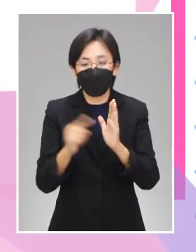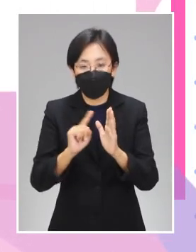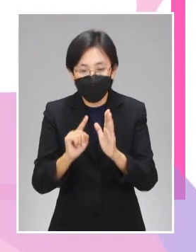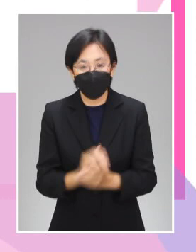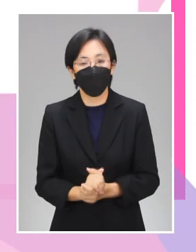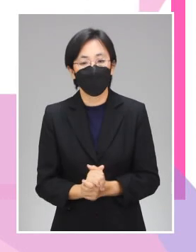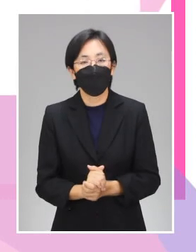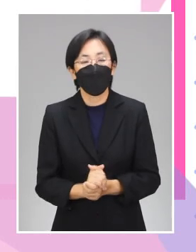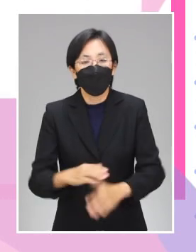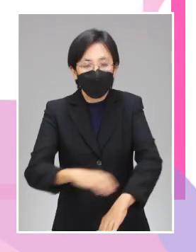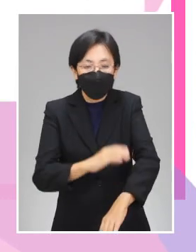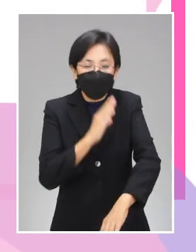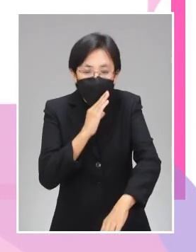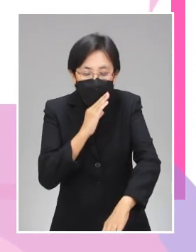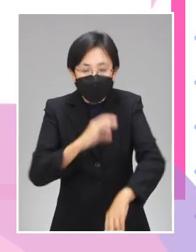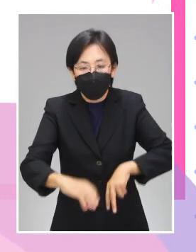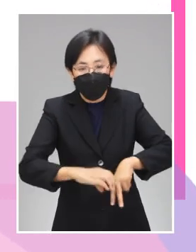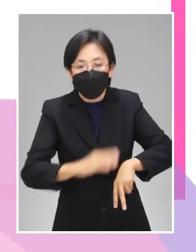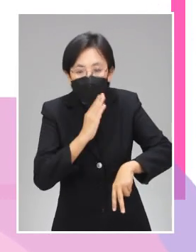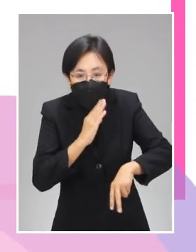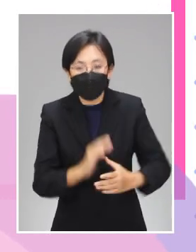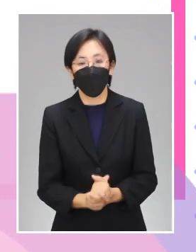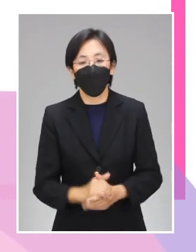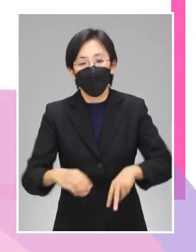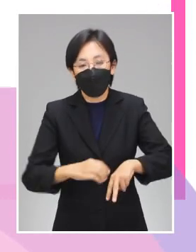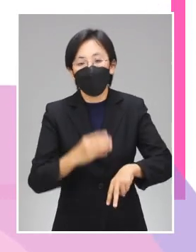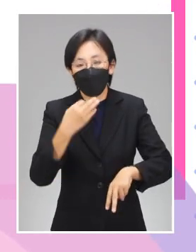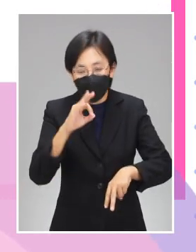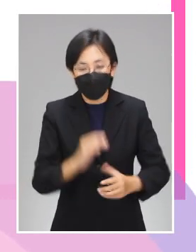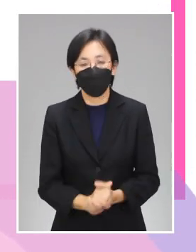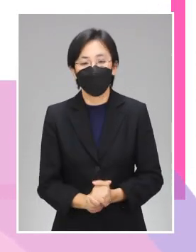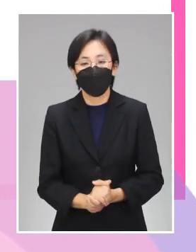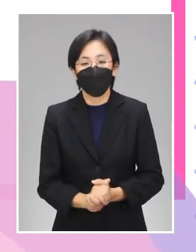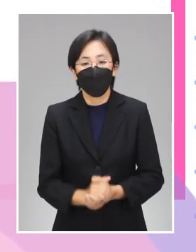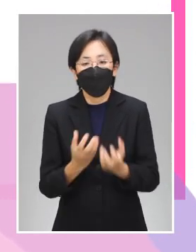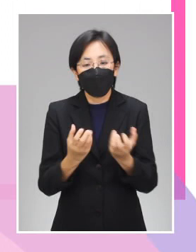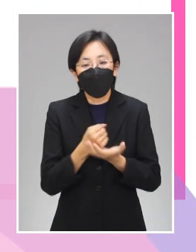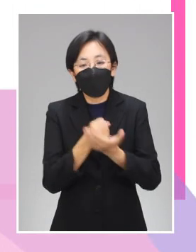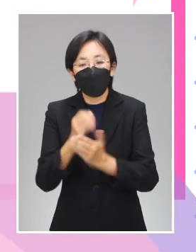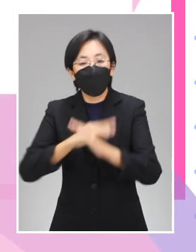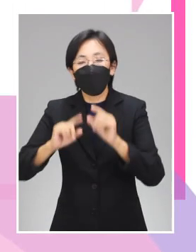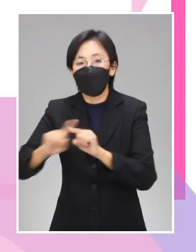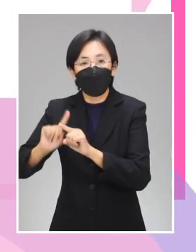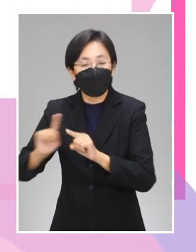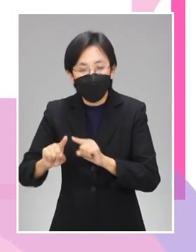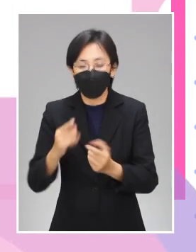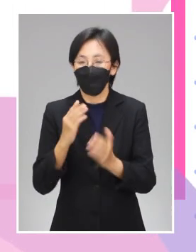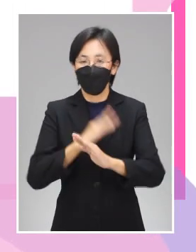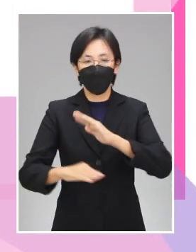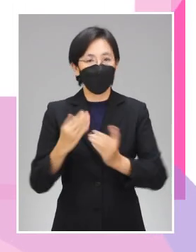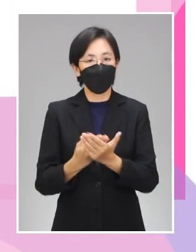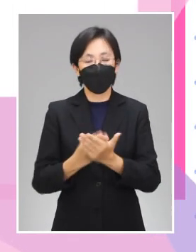อุปกรณ์เทียมอุปกรณ์เสริมขาเทียมฟรีหรือเครื่องช่วยคนพิการเป็นต้นโดยไม่คิดมูลค่